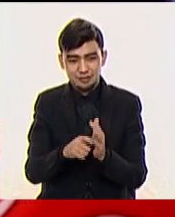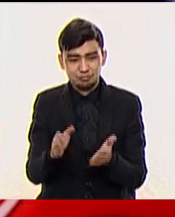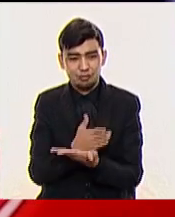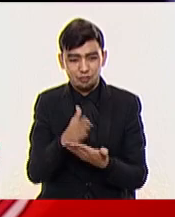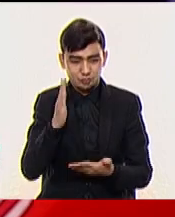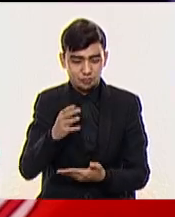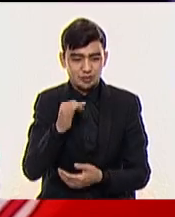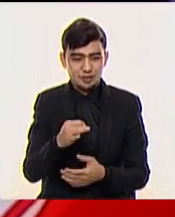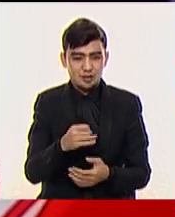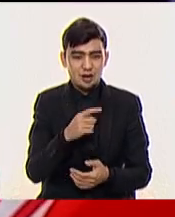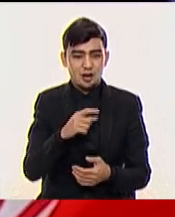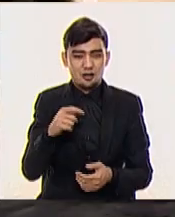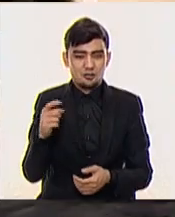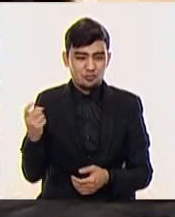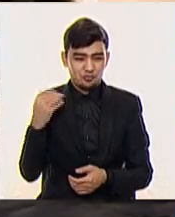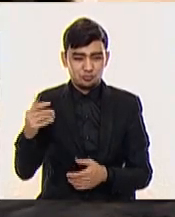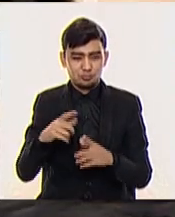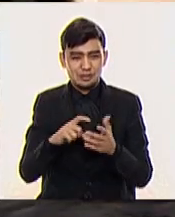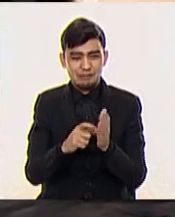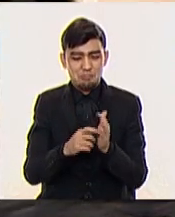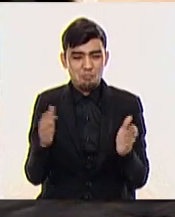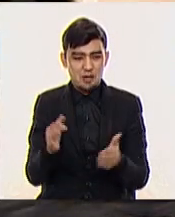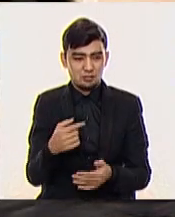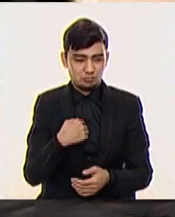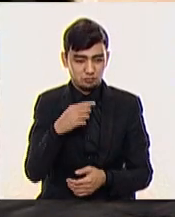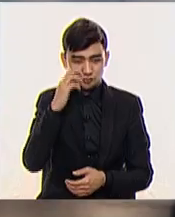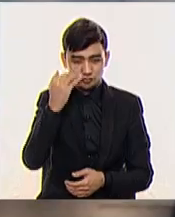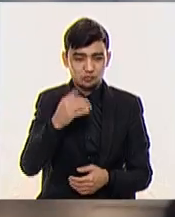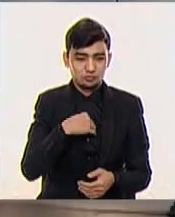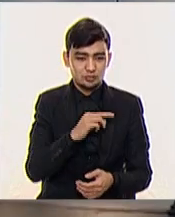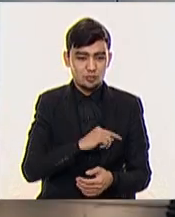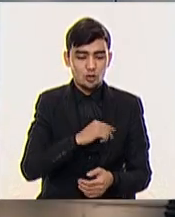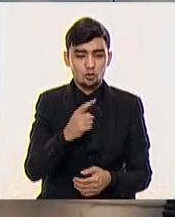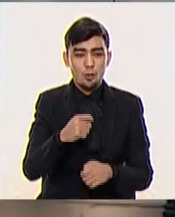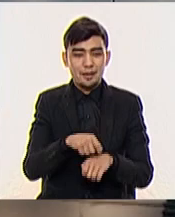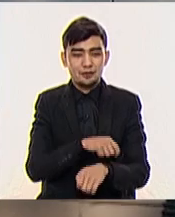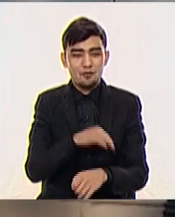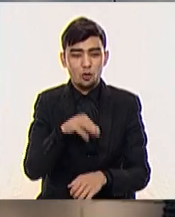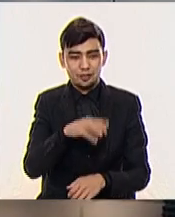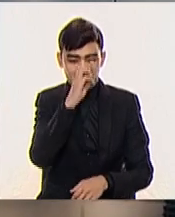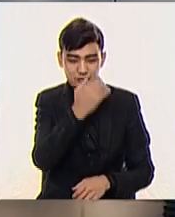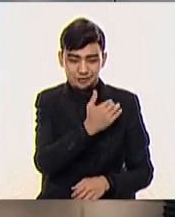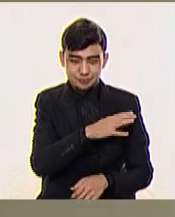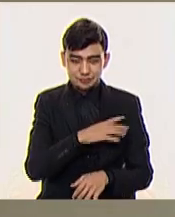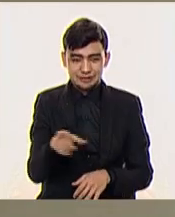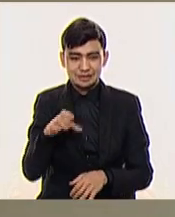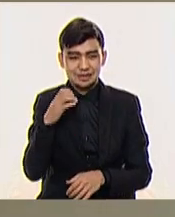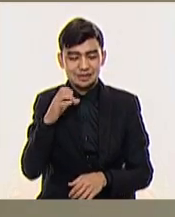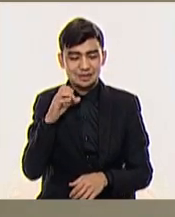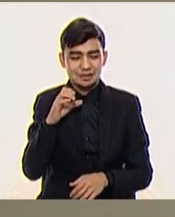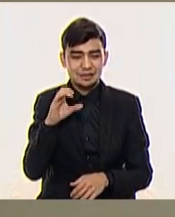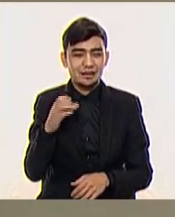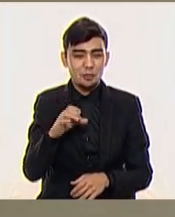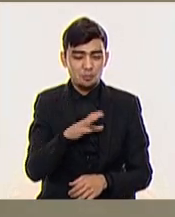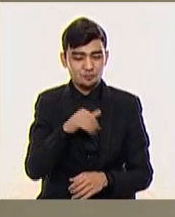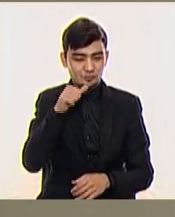частной школе маленький класс. Частная школа, о которой идет речь, буквально в 100 метрах от государственной. Ее открыли в сентябре прошлого года, но